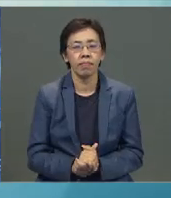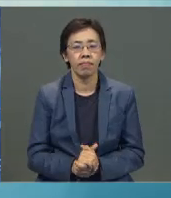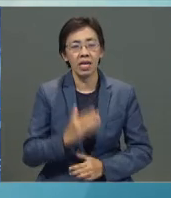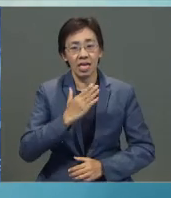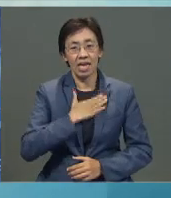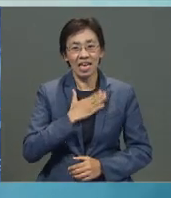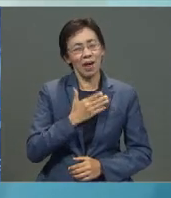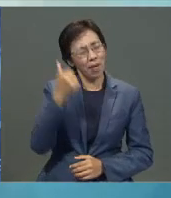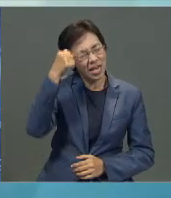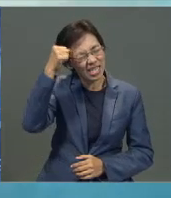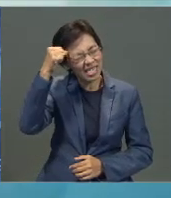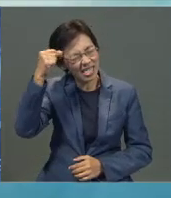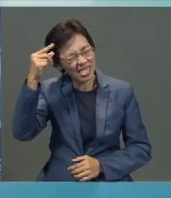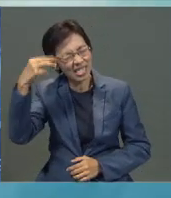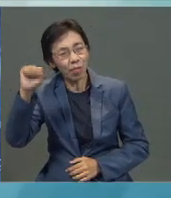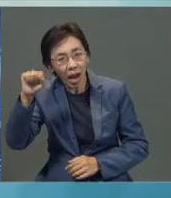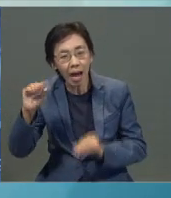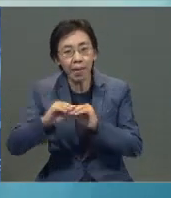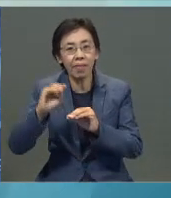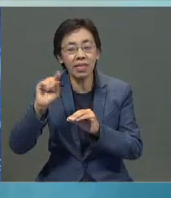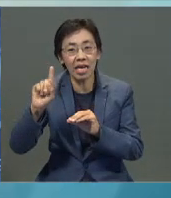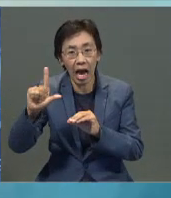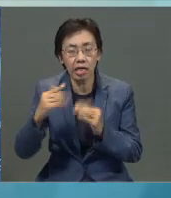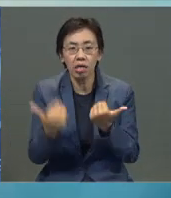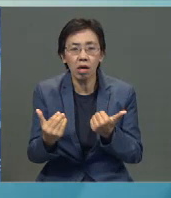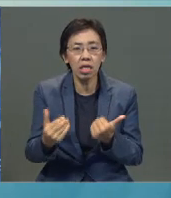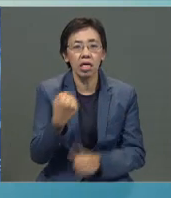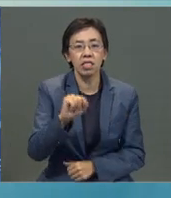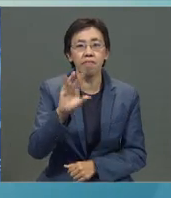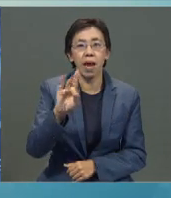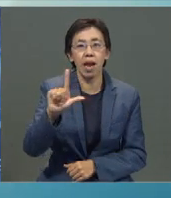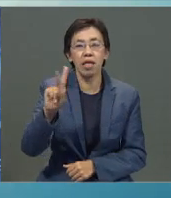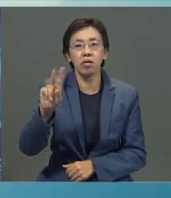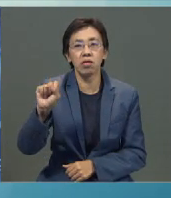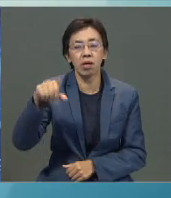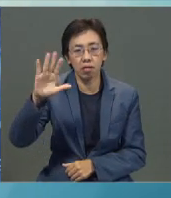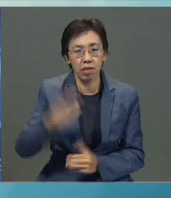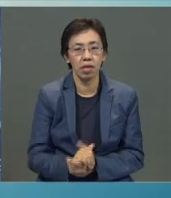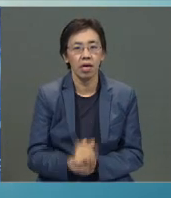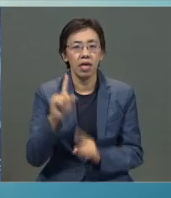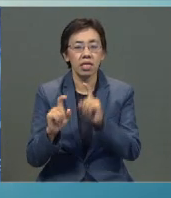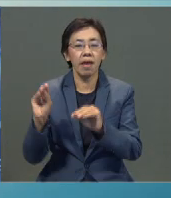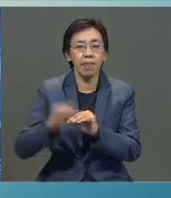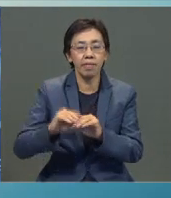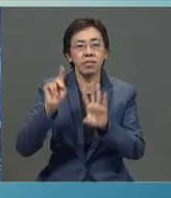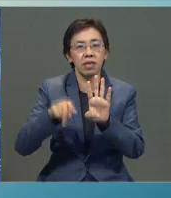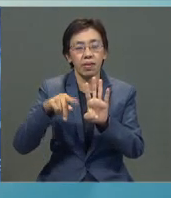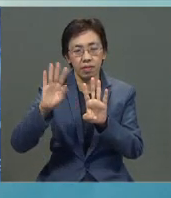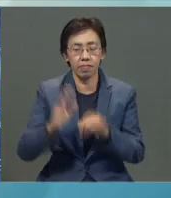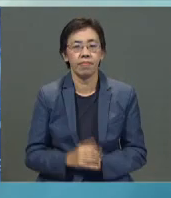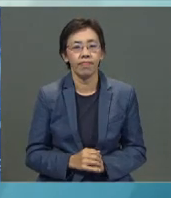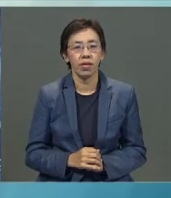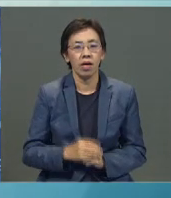วันร้านนึงแล้วนะครับซึ่งก่อนหน้านี้ต้องใช้เวลาเป็น10วันกว่าจะหนึ่งล้านนะครับตอนนี้สิบแปดล้าน2แสนกว่านะครับชีวิตเพิ่มขึ้นอีก 4000